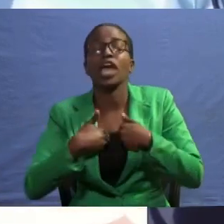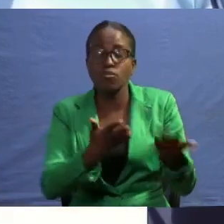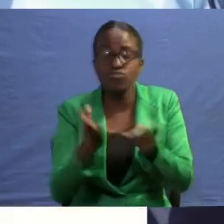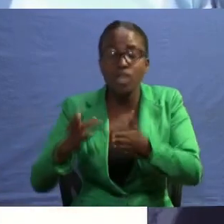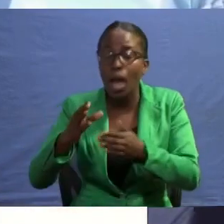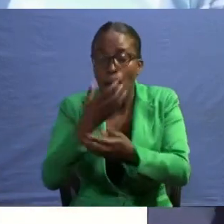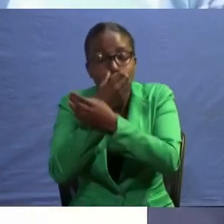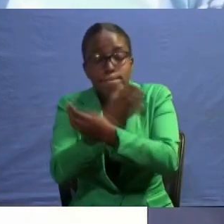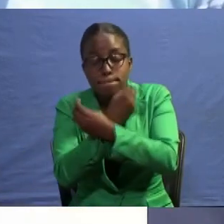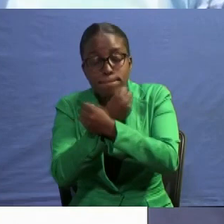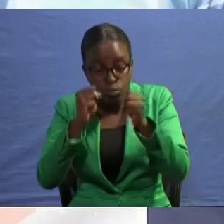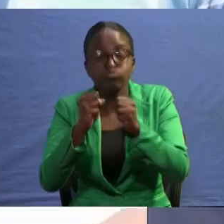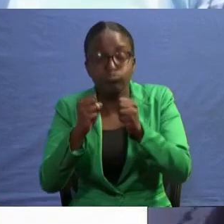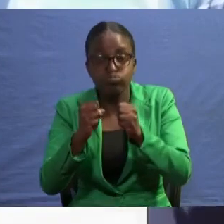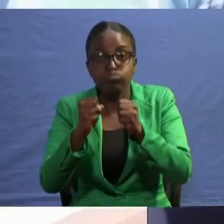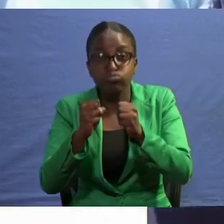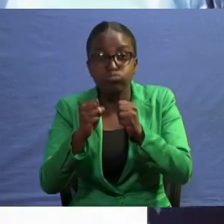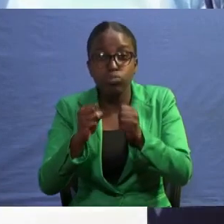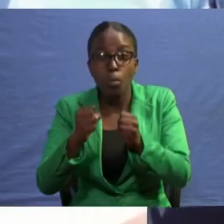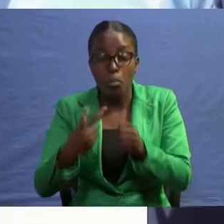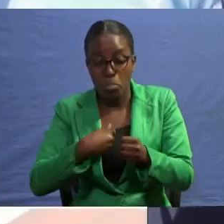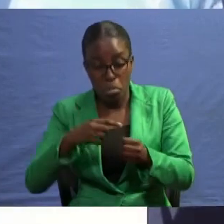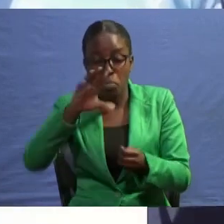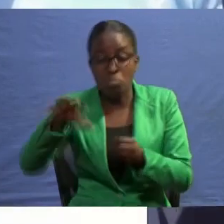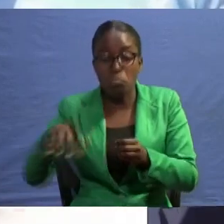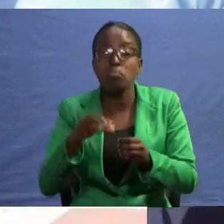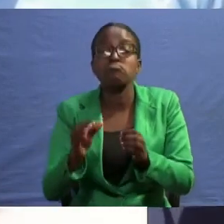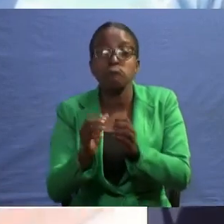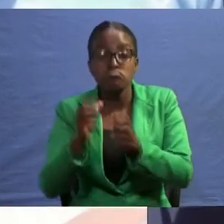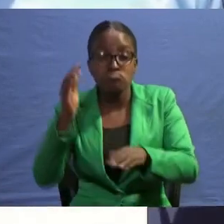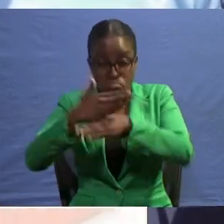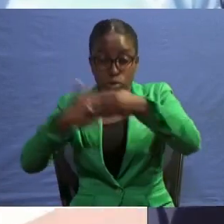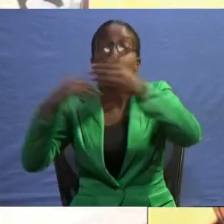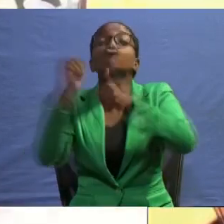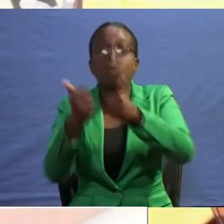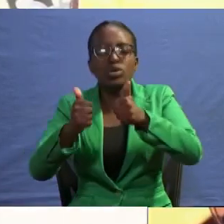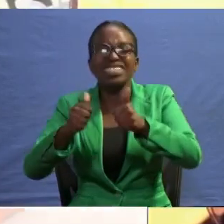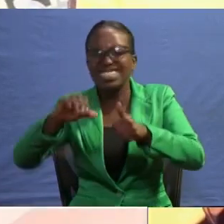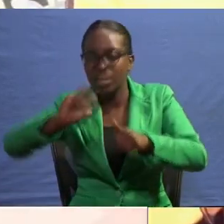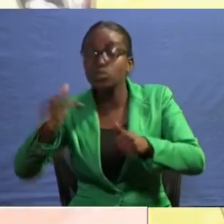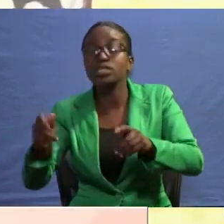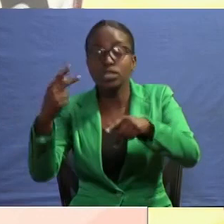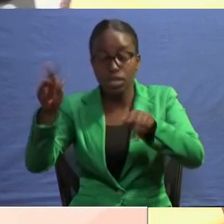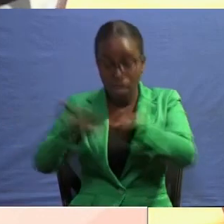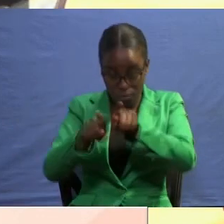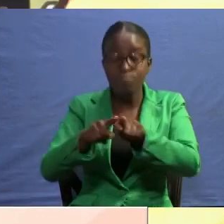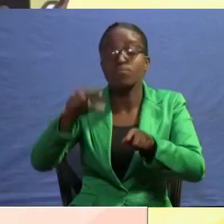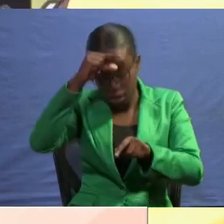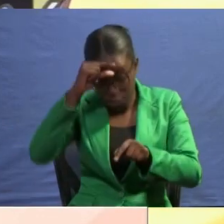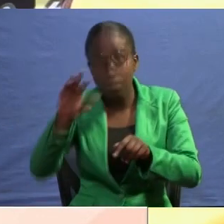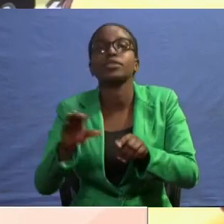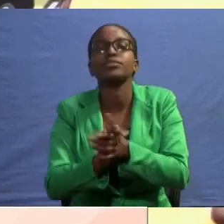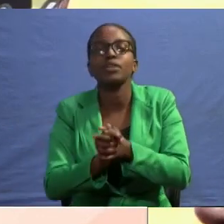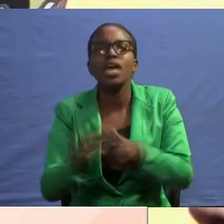nijenge, hajakosea. So this is a joint effort between national government and county government. Kwa vijana wa Embu Town, mafundi wa Embu